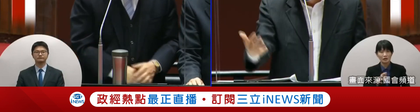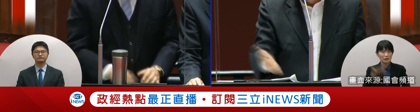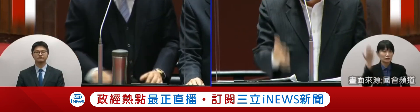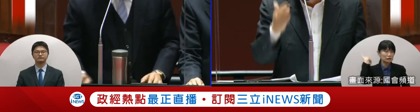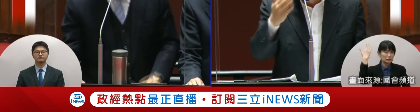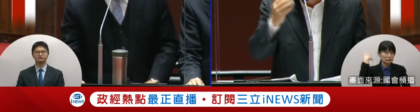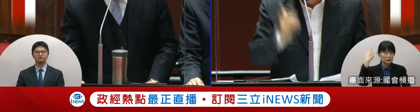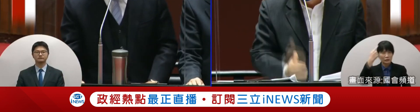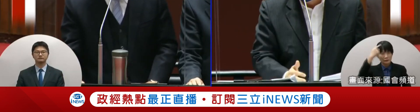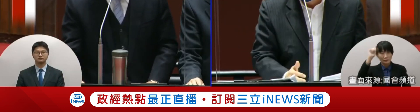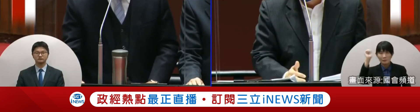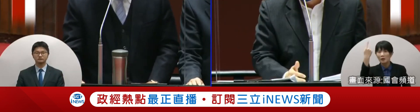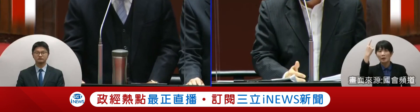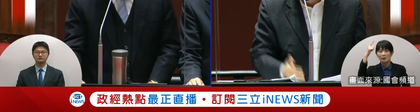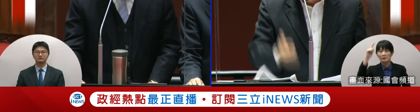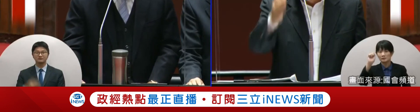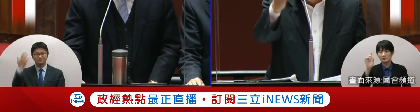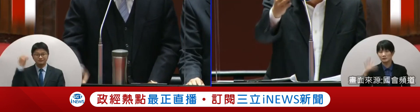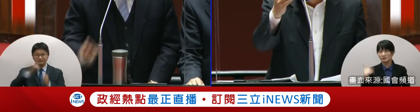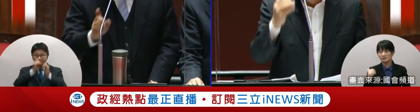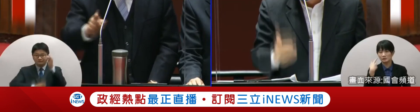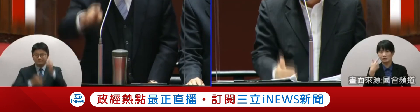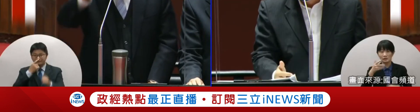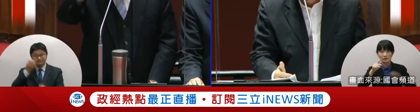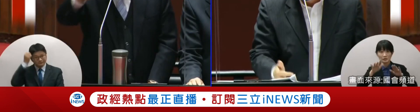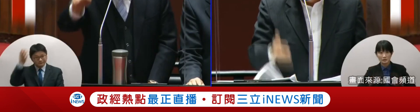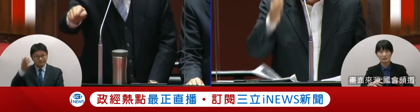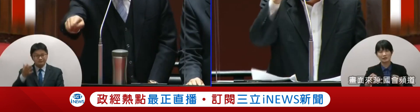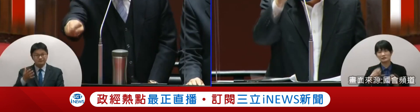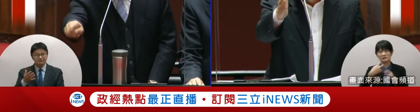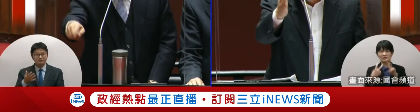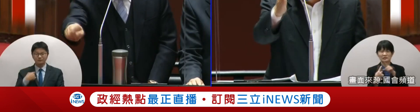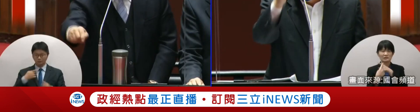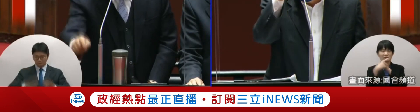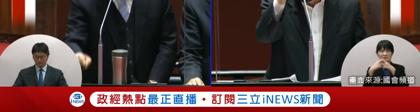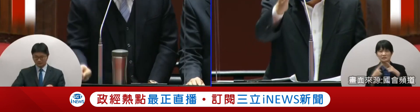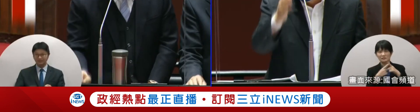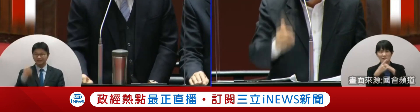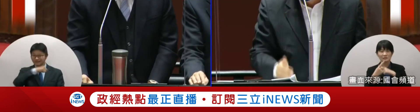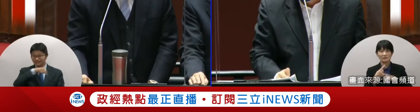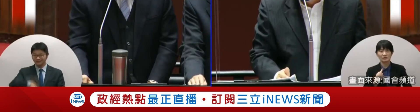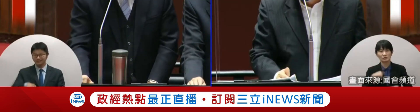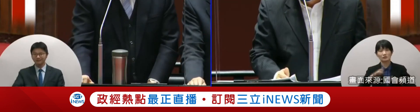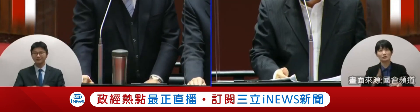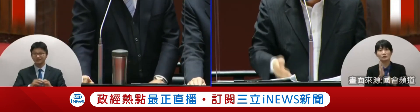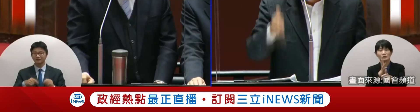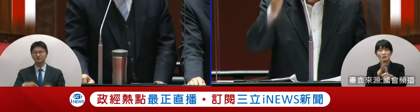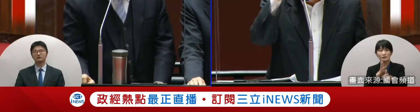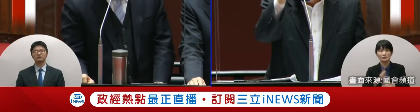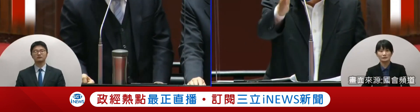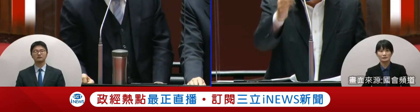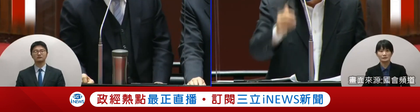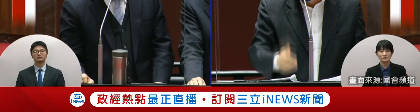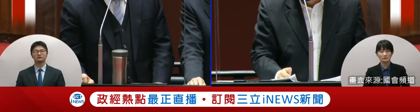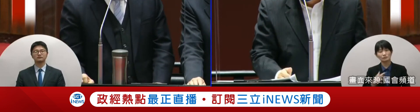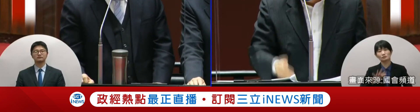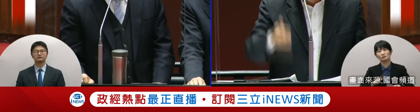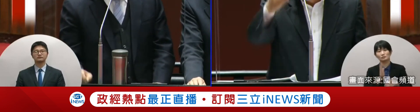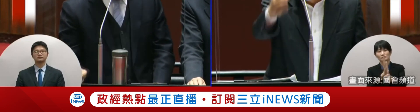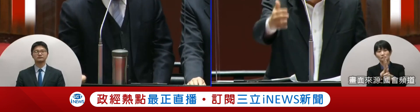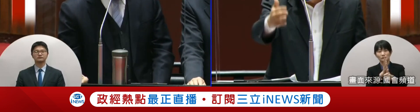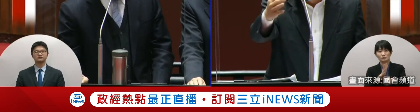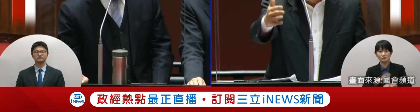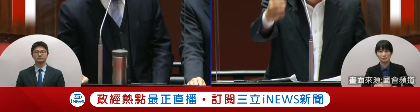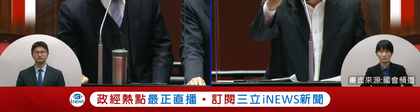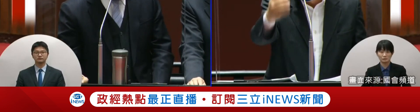历史，然后在这边讲这个部分，然后再跟我争执。 在台湾， 院长，我跟你问一个问题哦，我跟你问一个问题，你